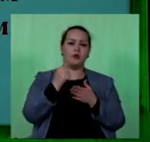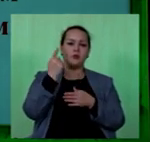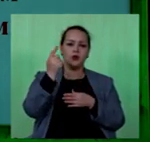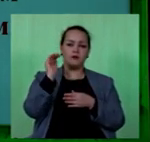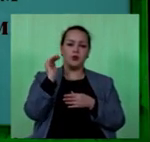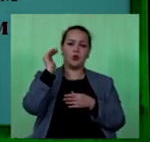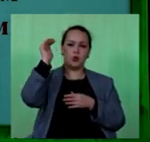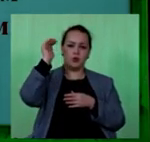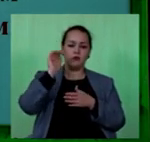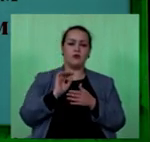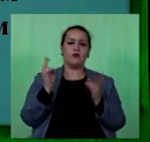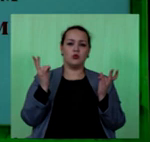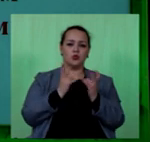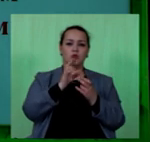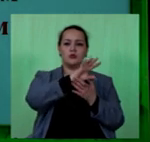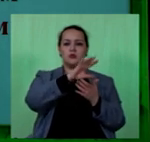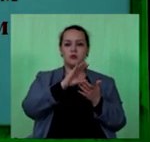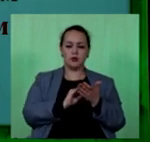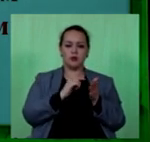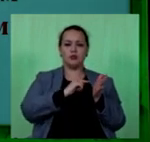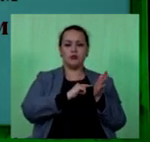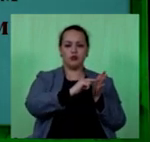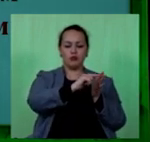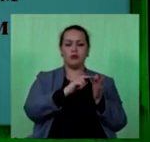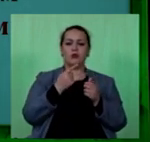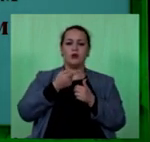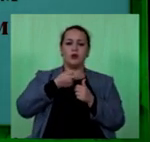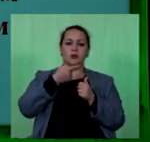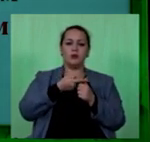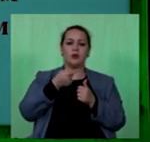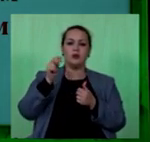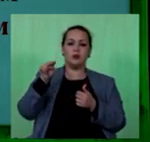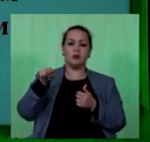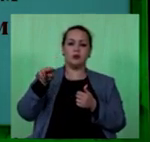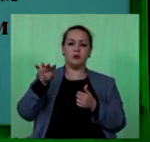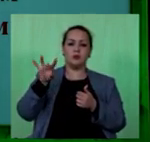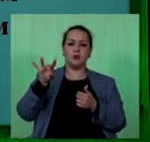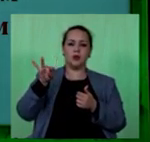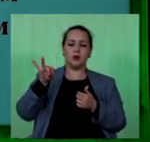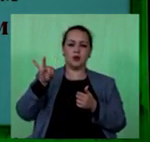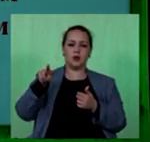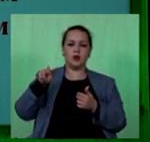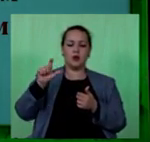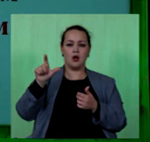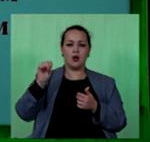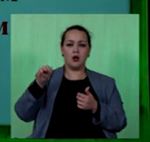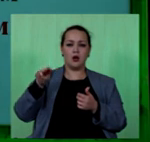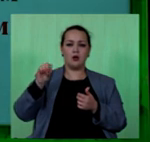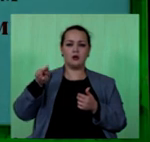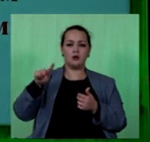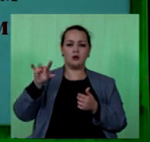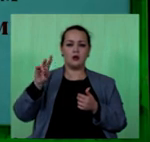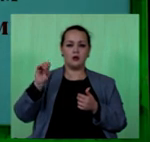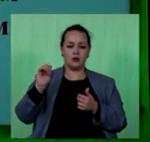сделать вам нужно списать подчеркнуть имена прилагательные начинайте работать если вы